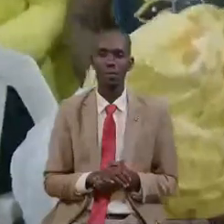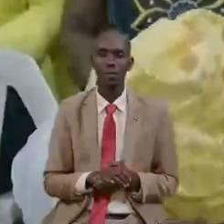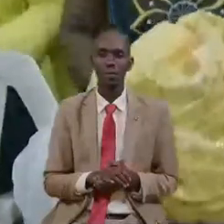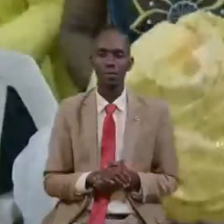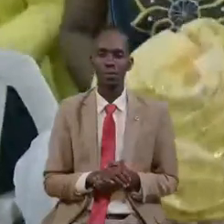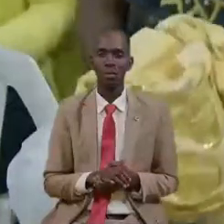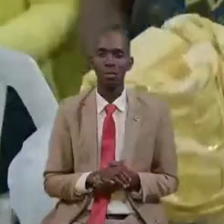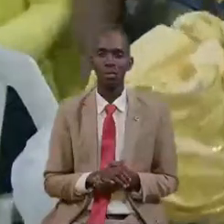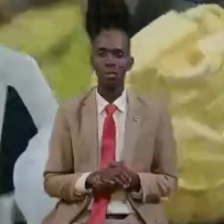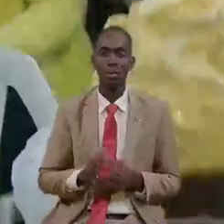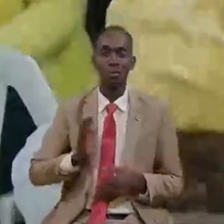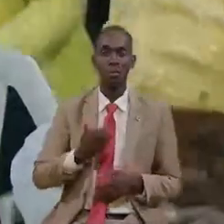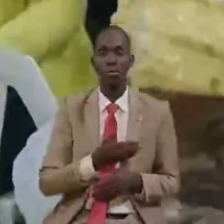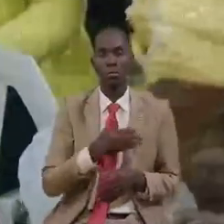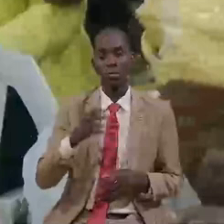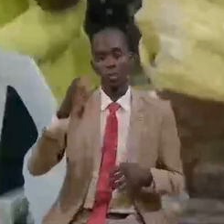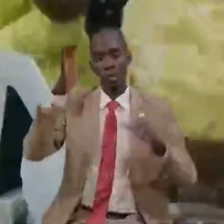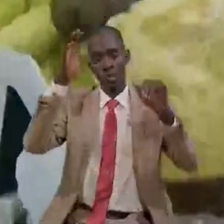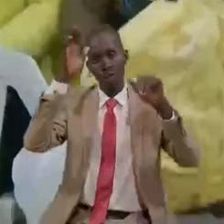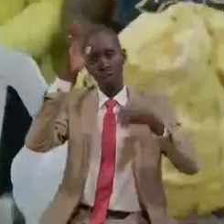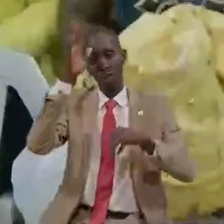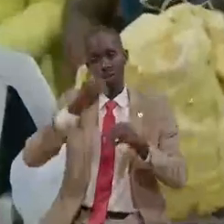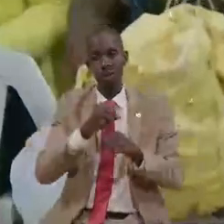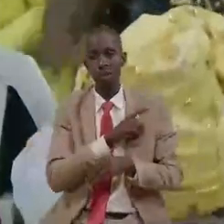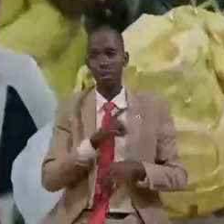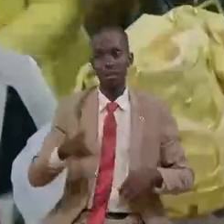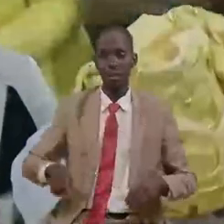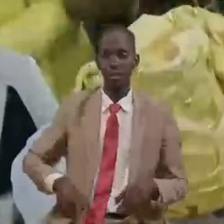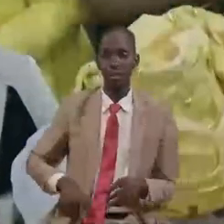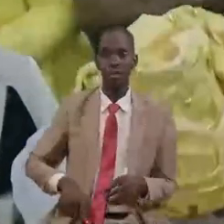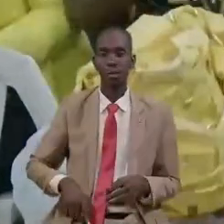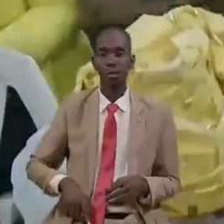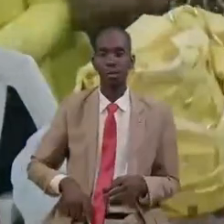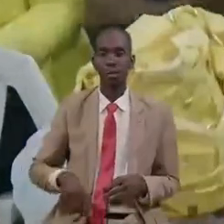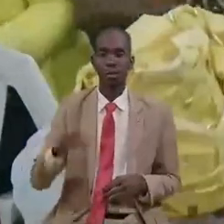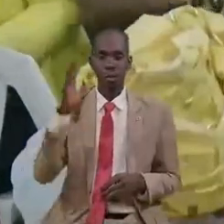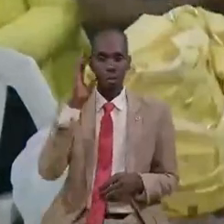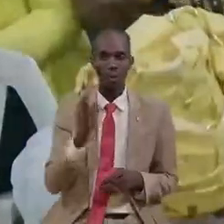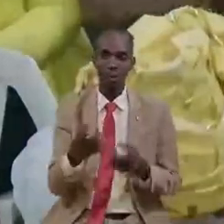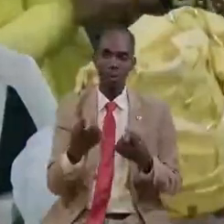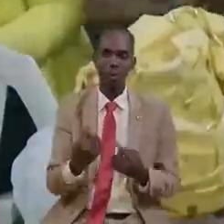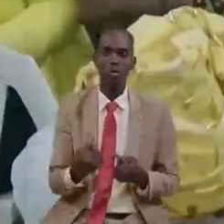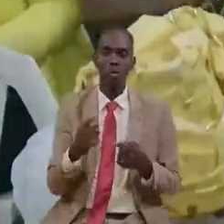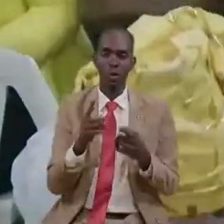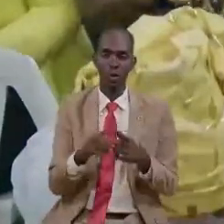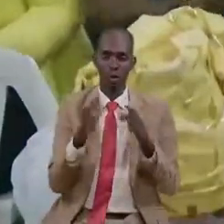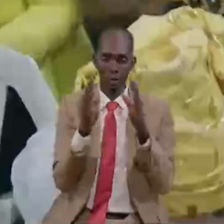Notre Père dans le Seigneur, l'organisateur montera bientôt pour prier pour